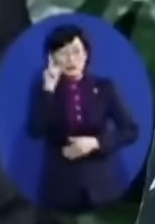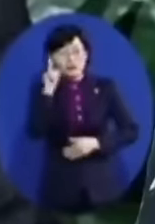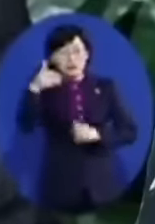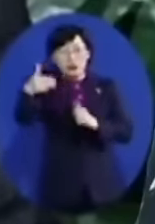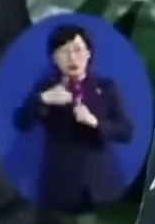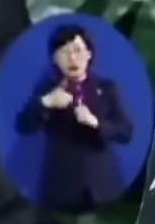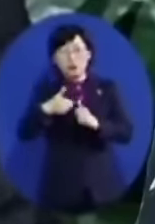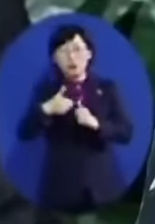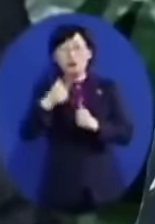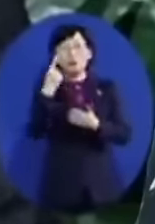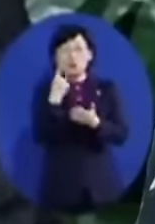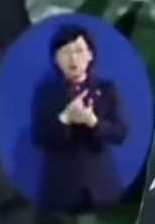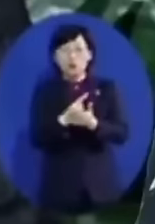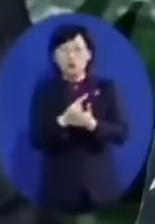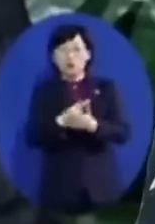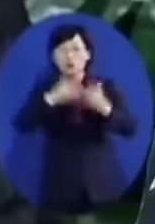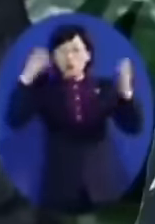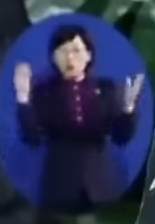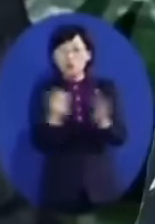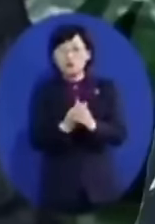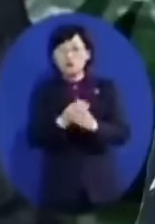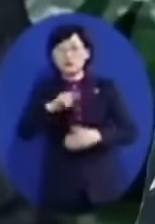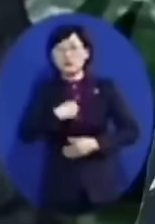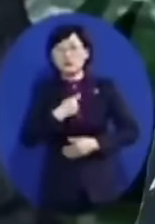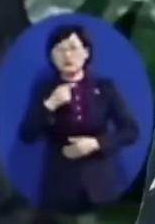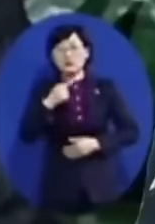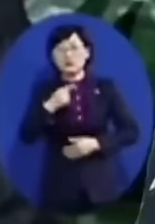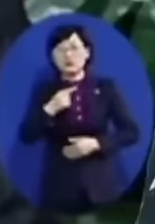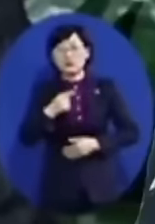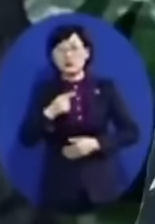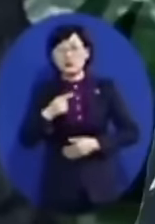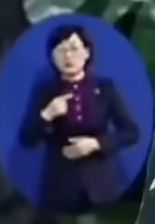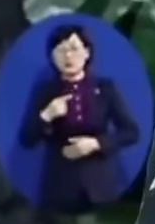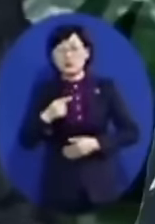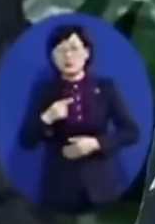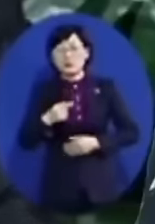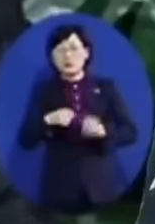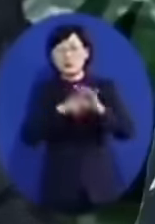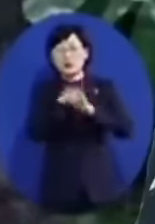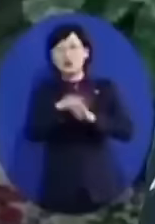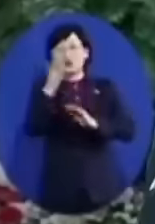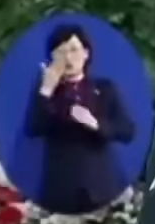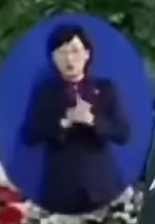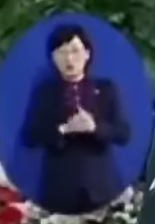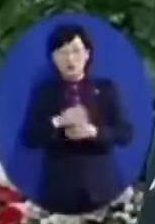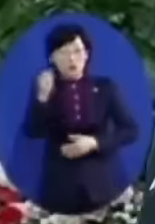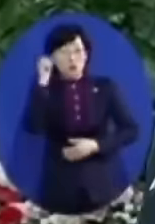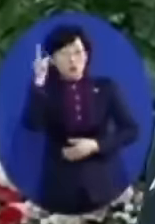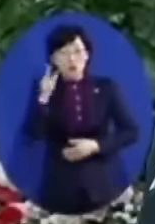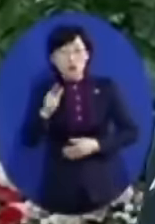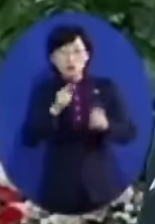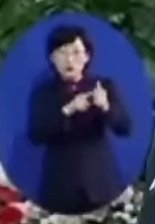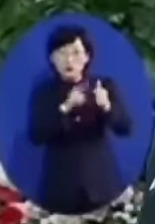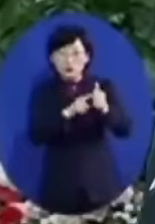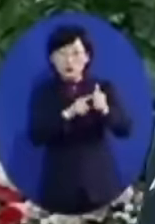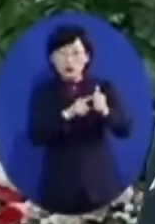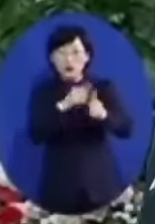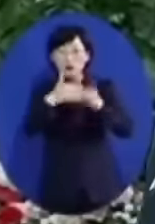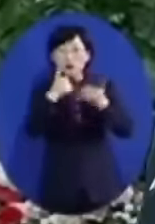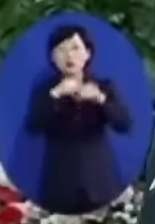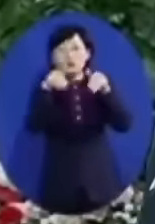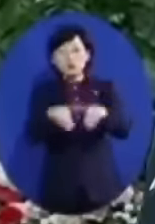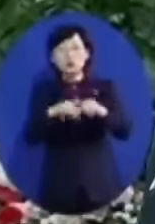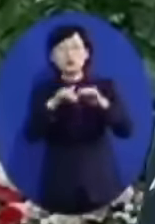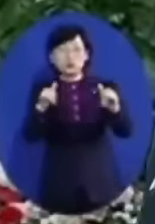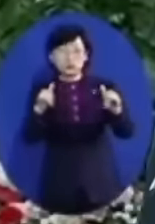그는 완전히 자신을 잃어버리고 말았던 것입니다. 그렇게 위대한 선지자가